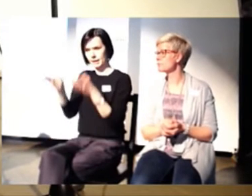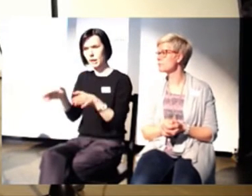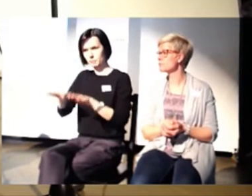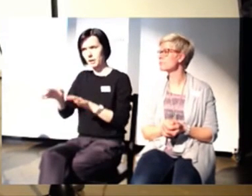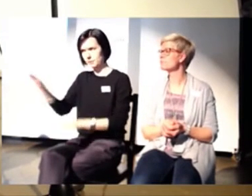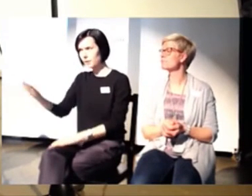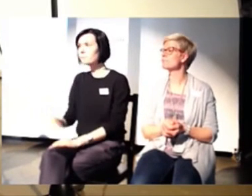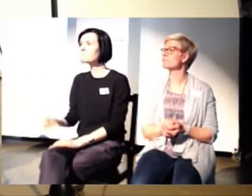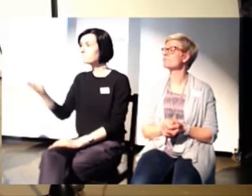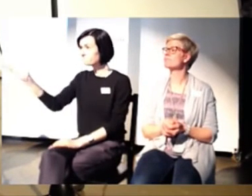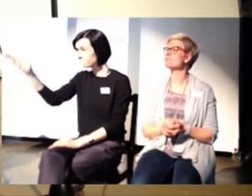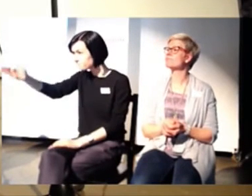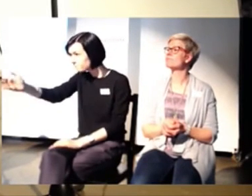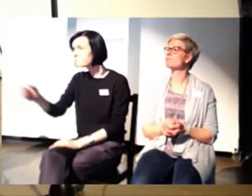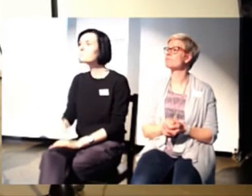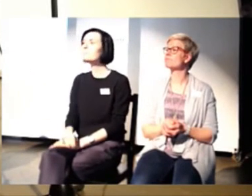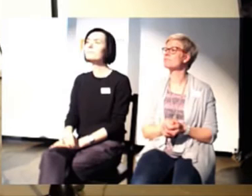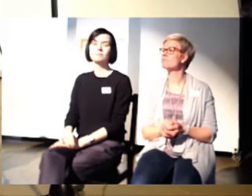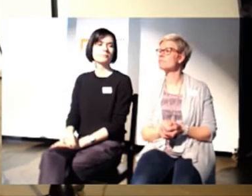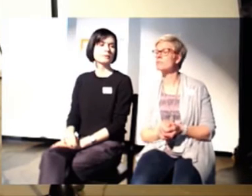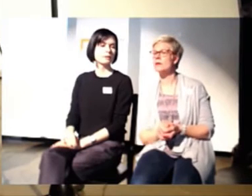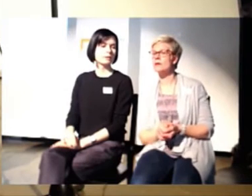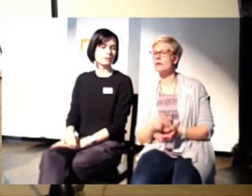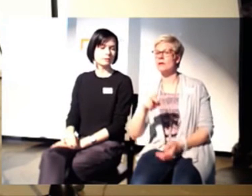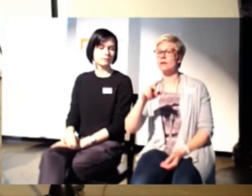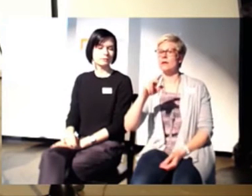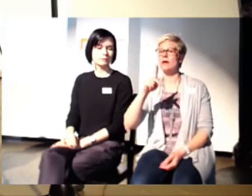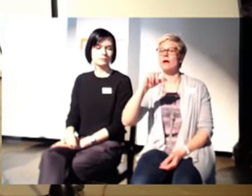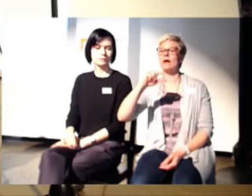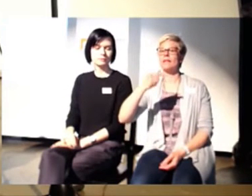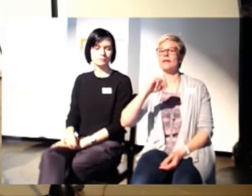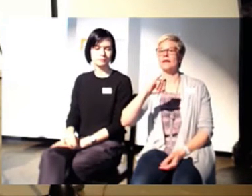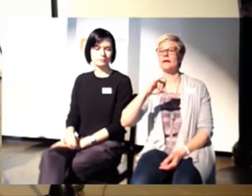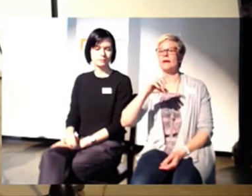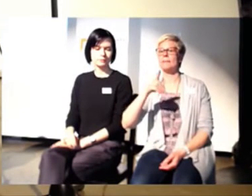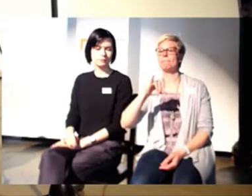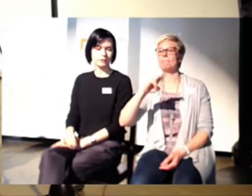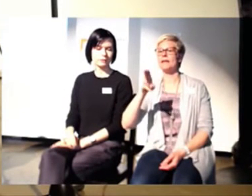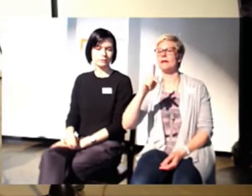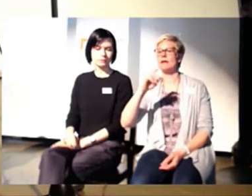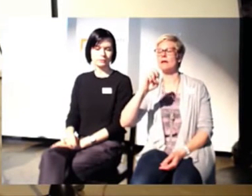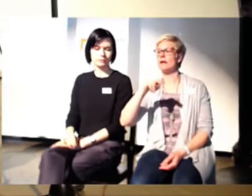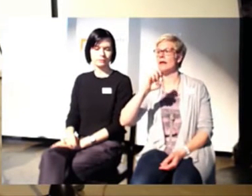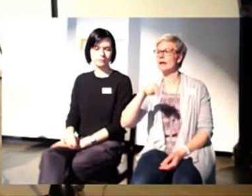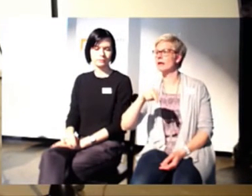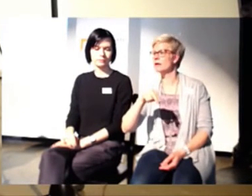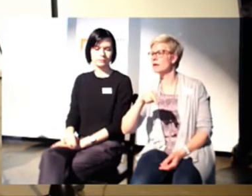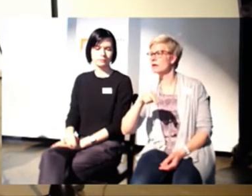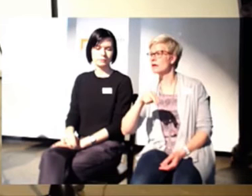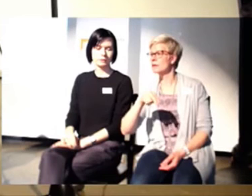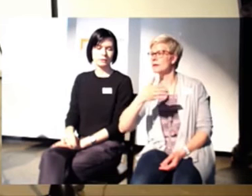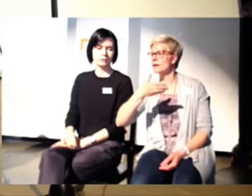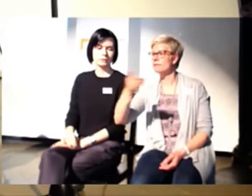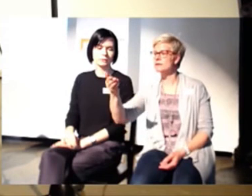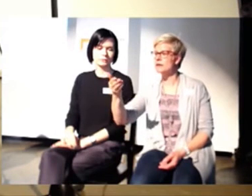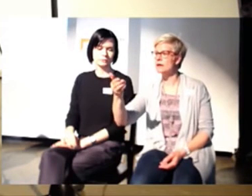Ja siellä vieressä. Kati Vihkonen. Kati. Mä en tosi terveisiä tuon Servatun presidenssiltä. Olen